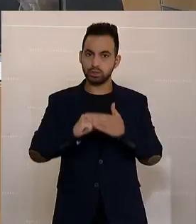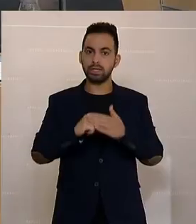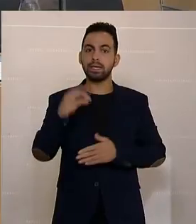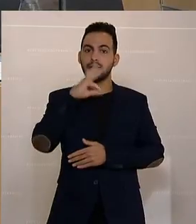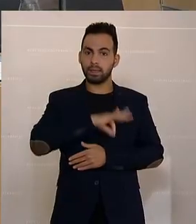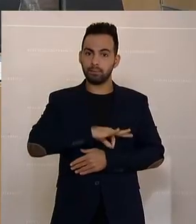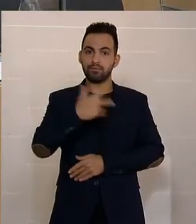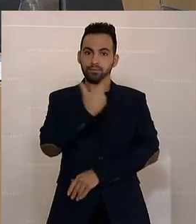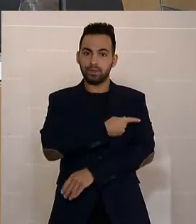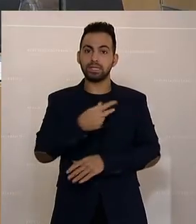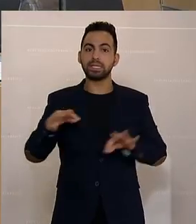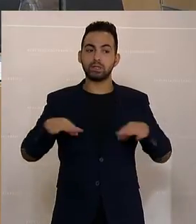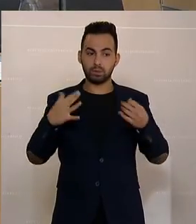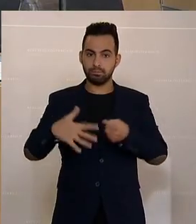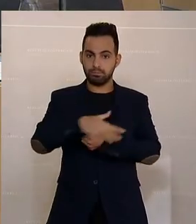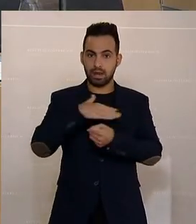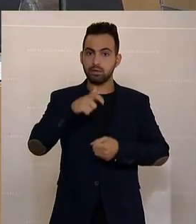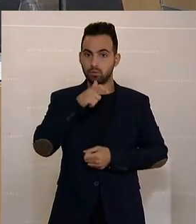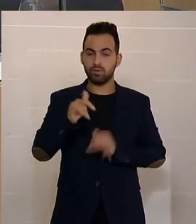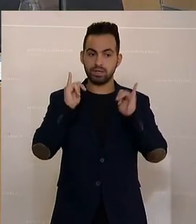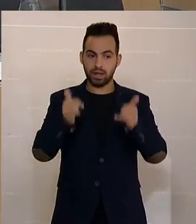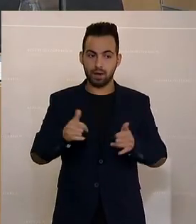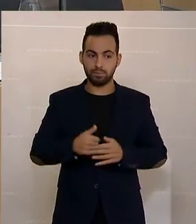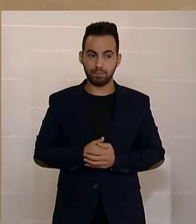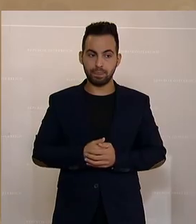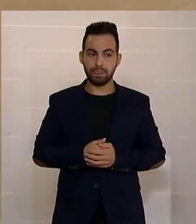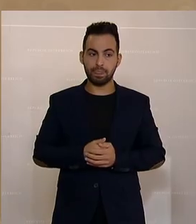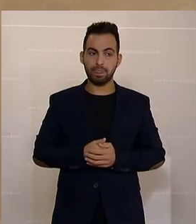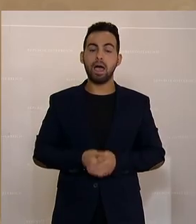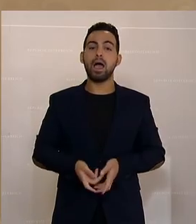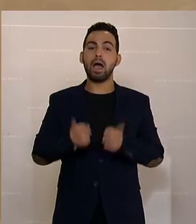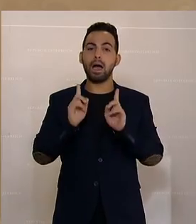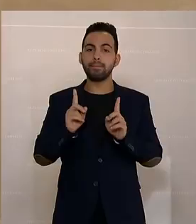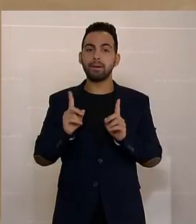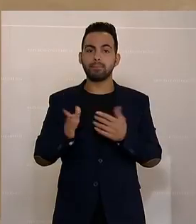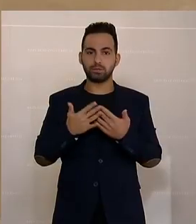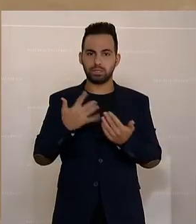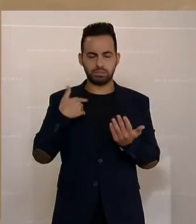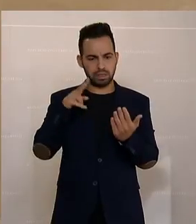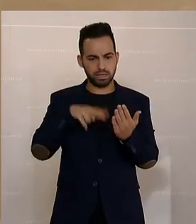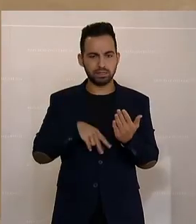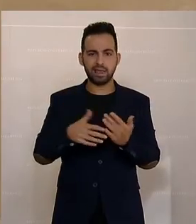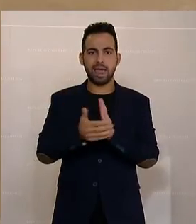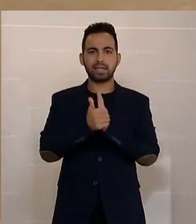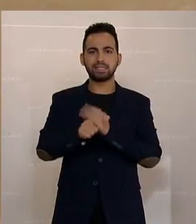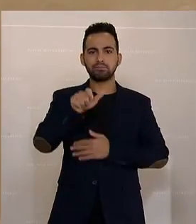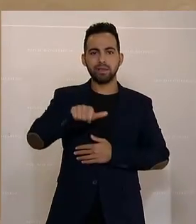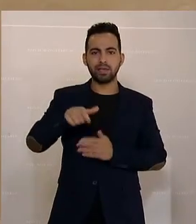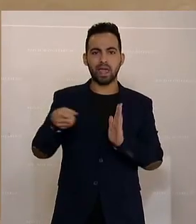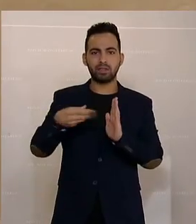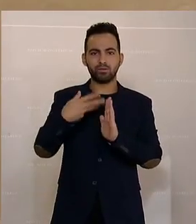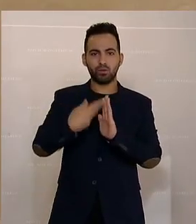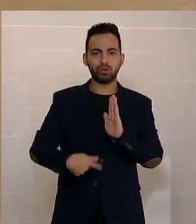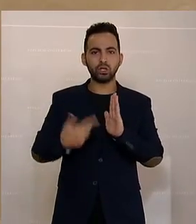Impfpflicht in Gesundheitsberufen. Aber wenn ich dann lesen muss, dass Experten diesen Entwurf schon